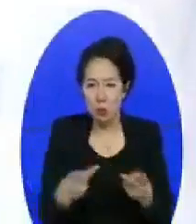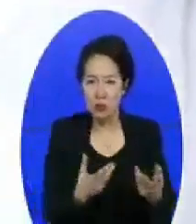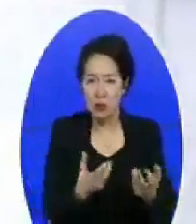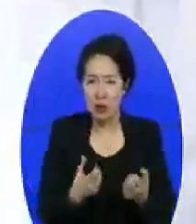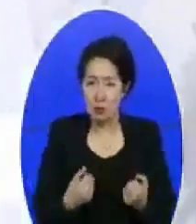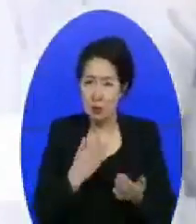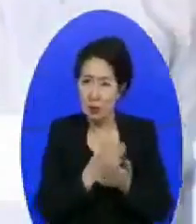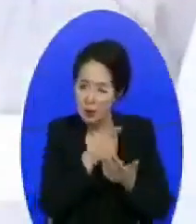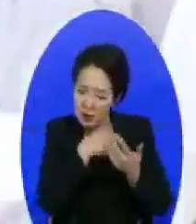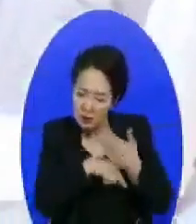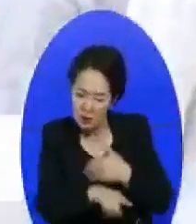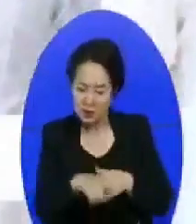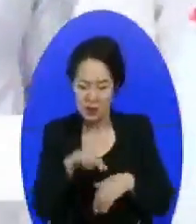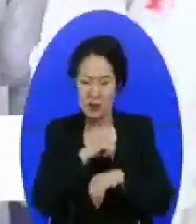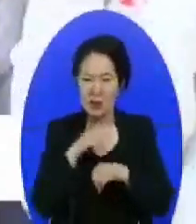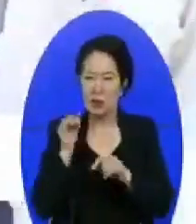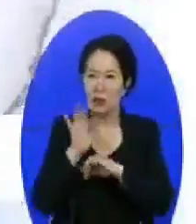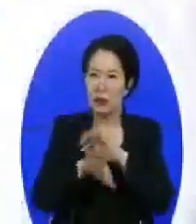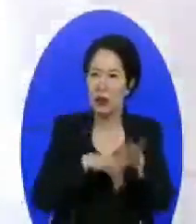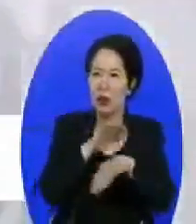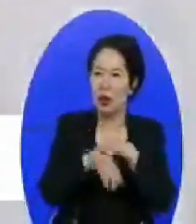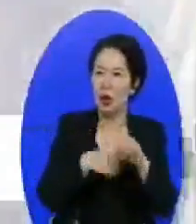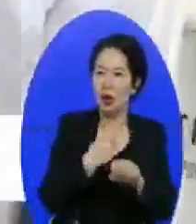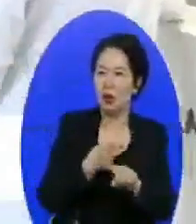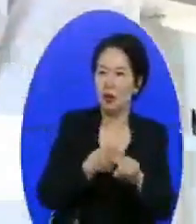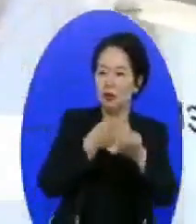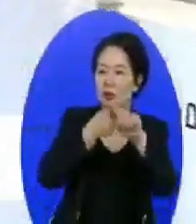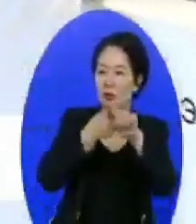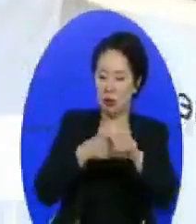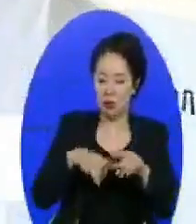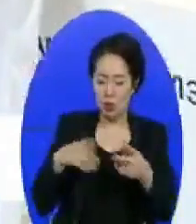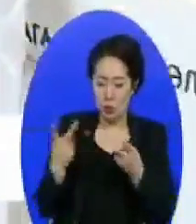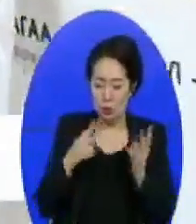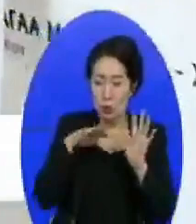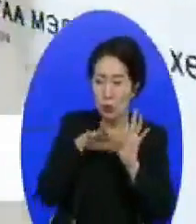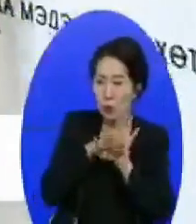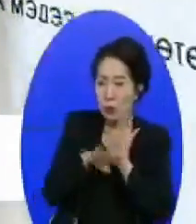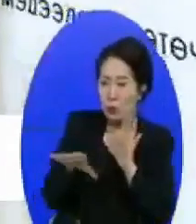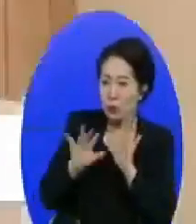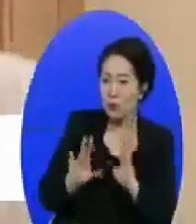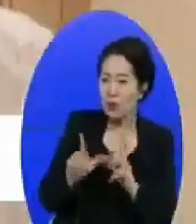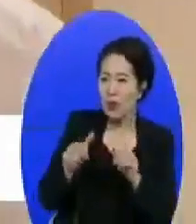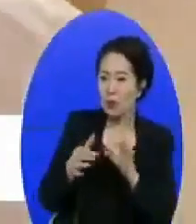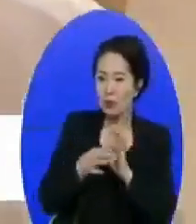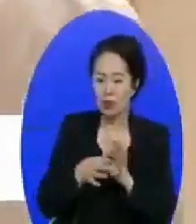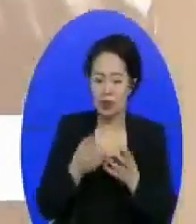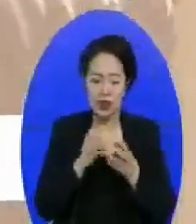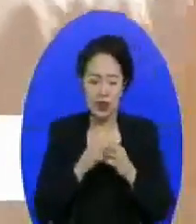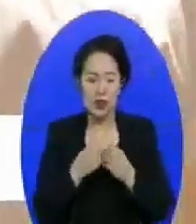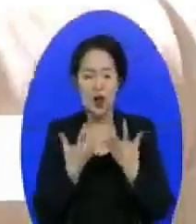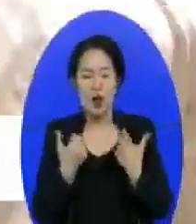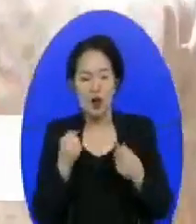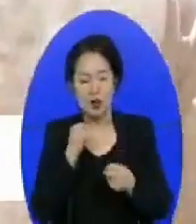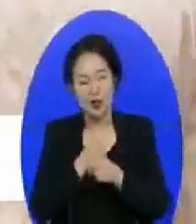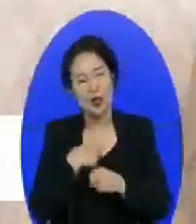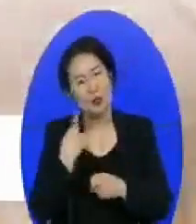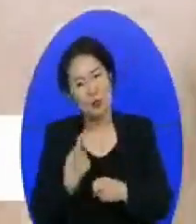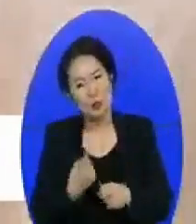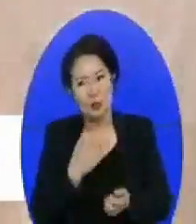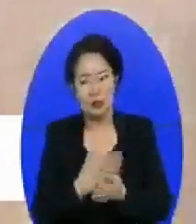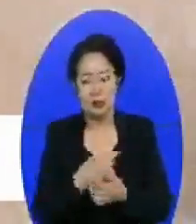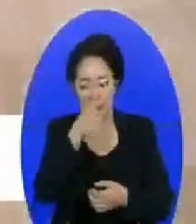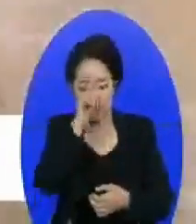эмнэлэгт хандах иргэдийн тоо жил ирэх бүрт нэмэгдэж байгаа тул үйлчилгээний хүртээмжийг сайжруулах чиглэлд хийх шаардлагатай олон ажил хүлээж